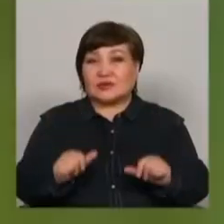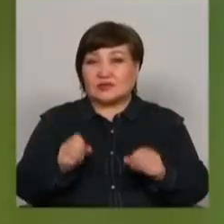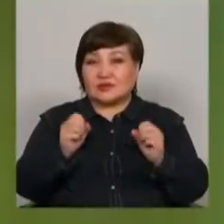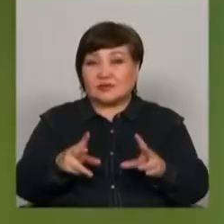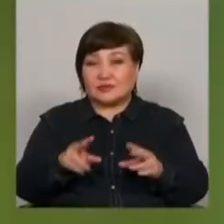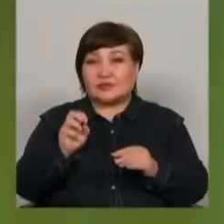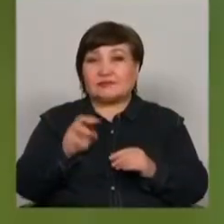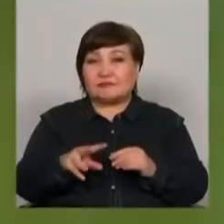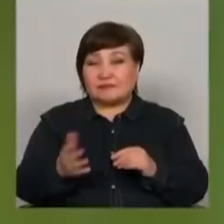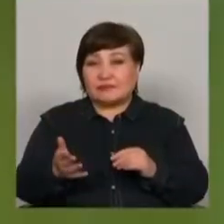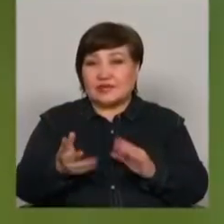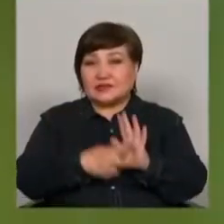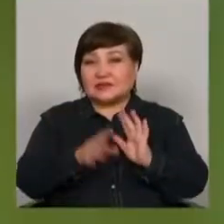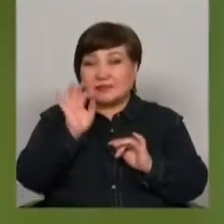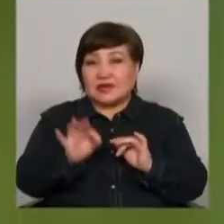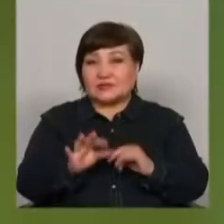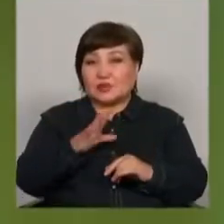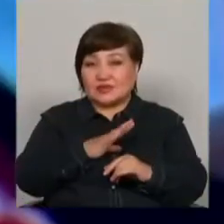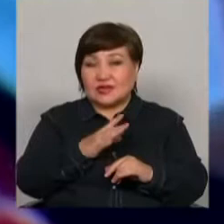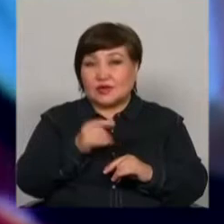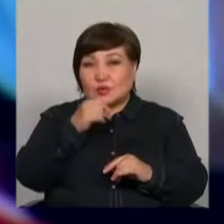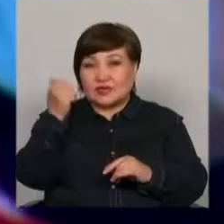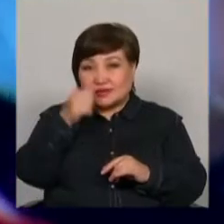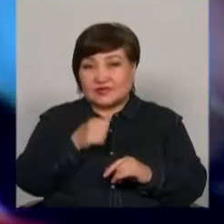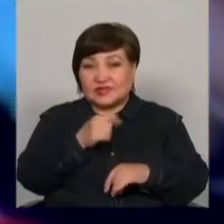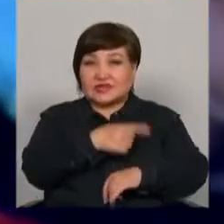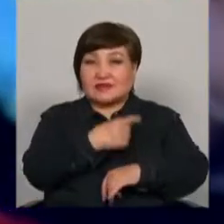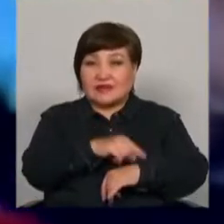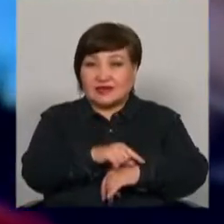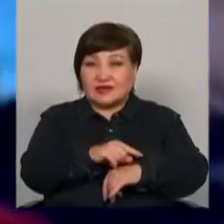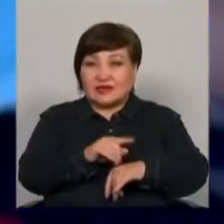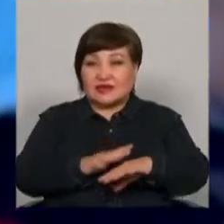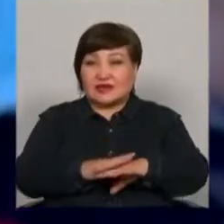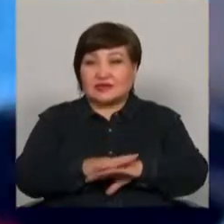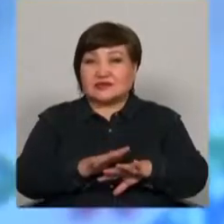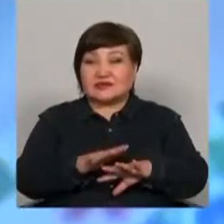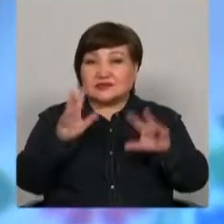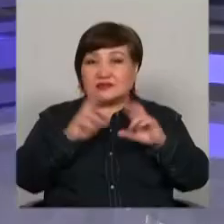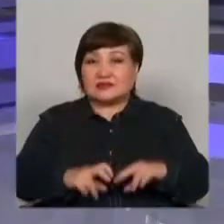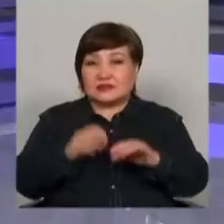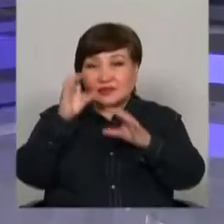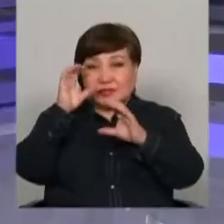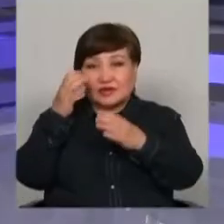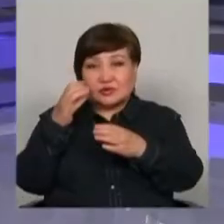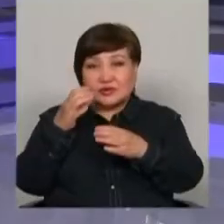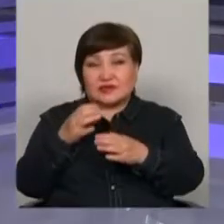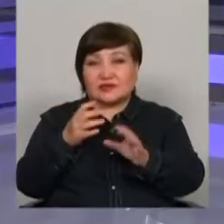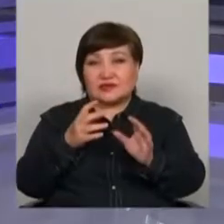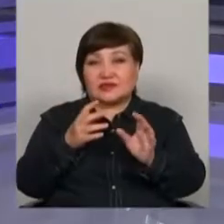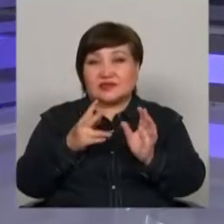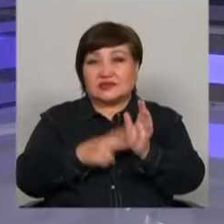бұл өткенде біздің санитарлық эпидемиялық лабораторияларда зерттеген кезде 78 сынаманы